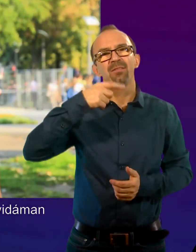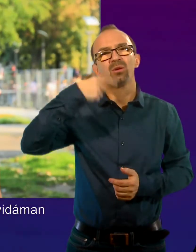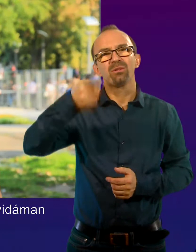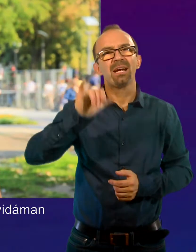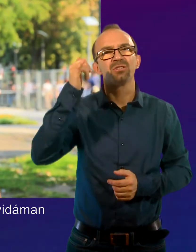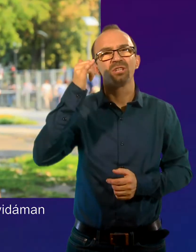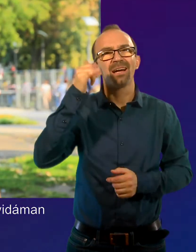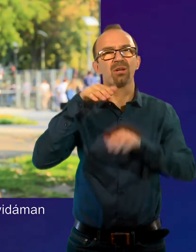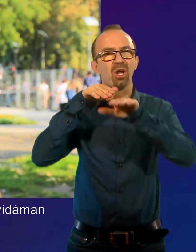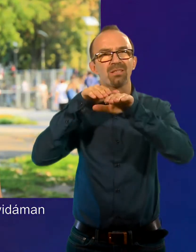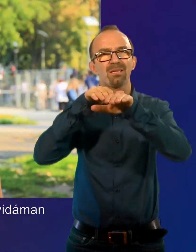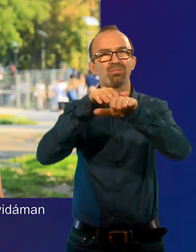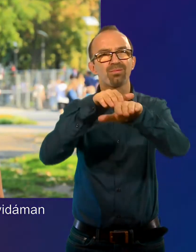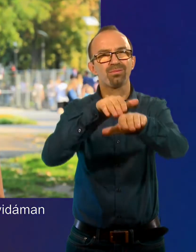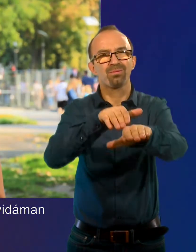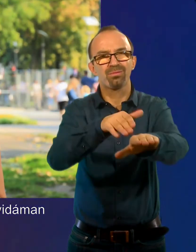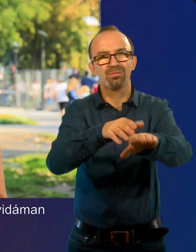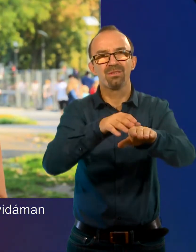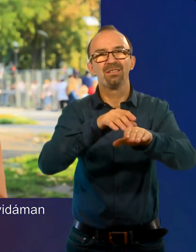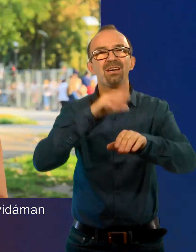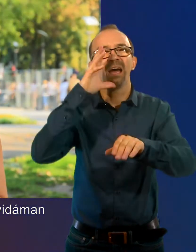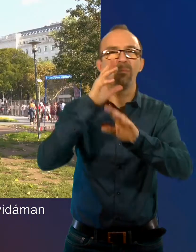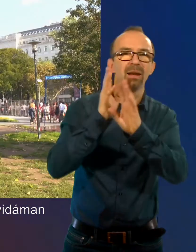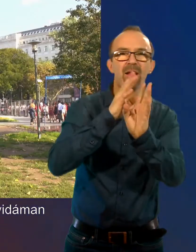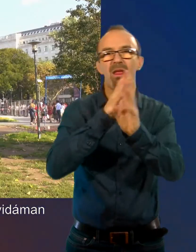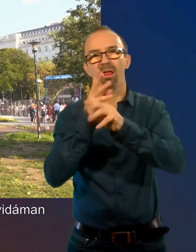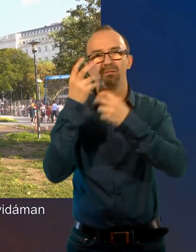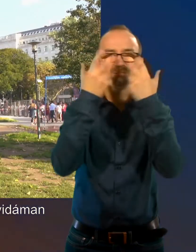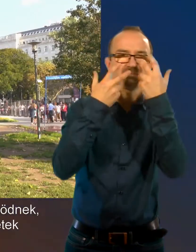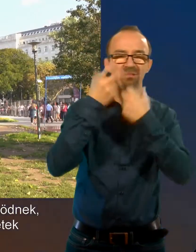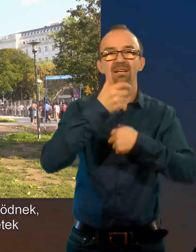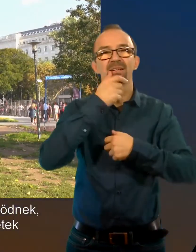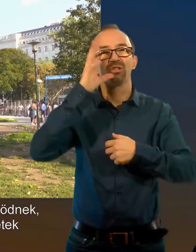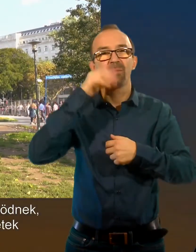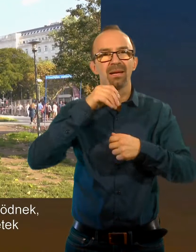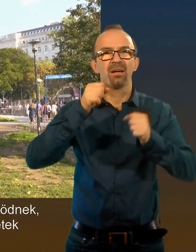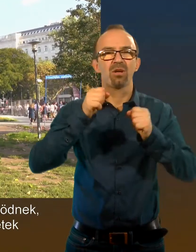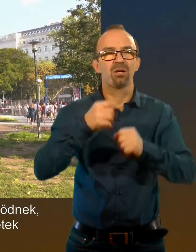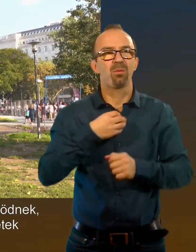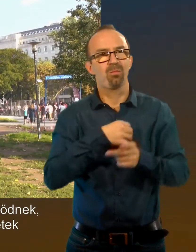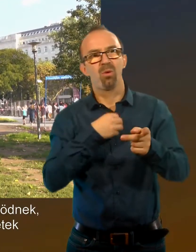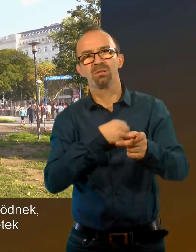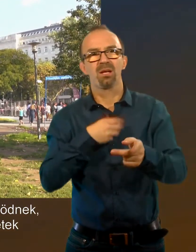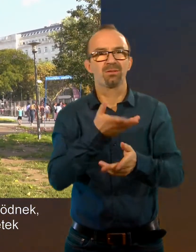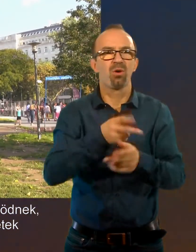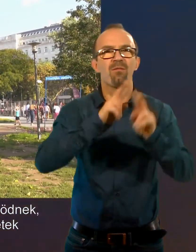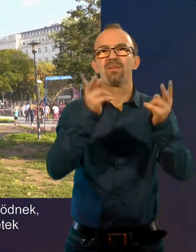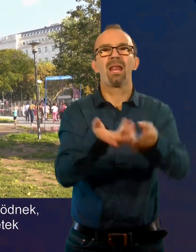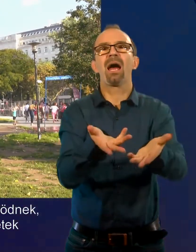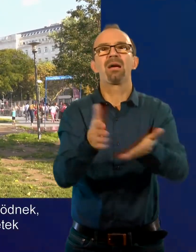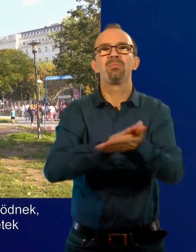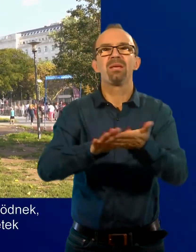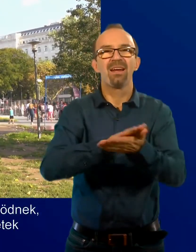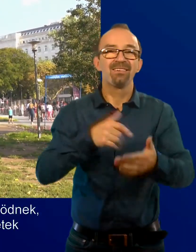után sárga taxisorok arra szólnak a vidáman dülöngélő embertömegben. Az idősebb emberek gyakran szörnyűködnek, hogy milyen lett a